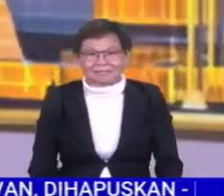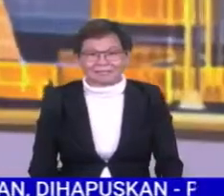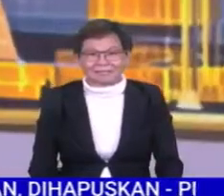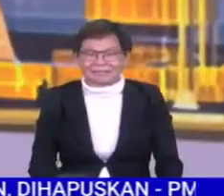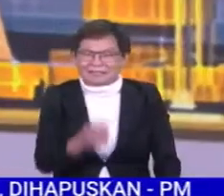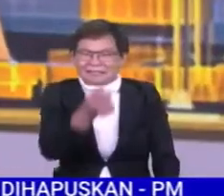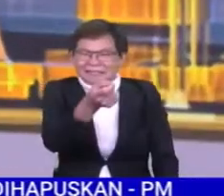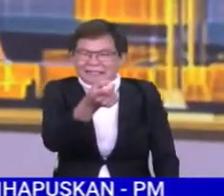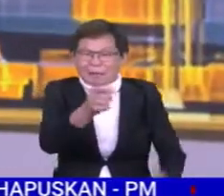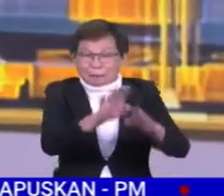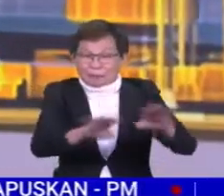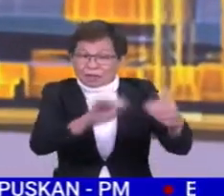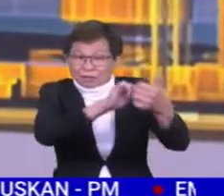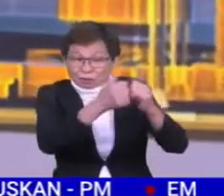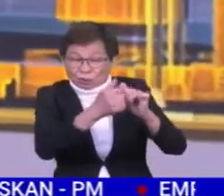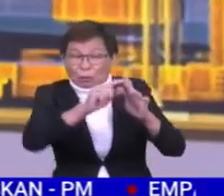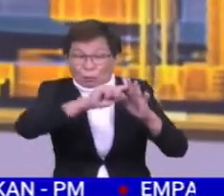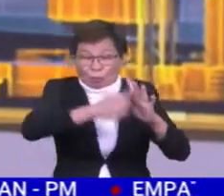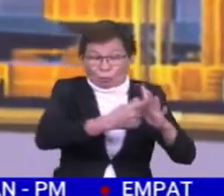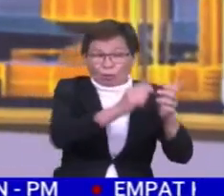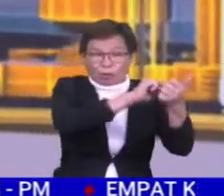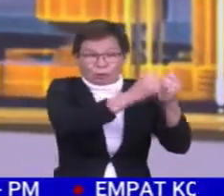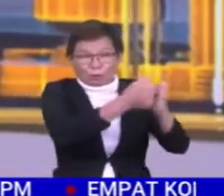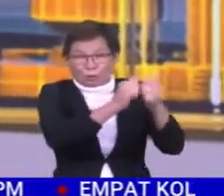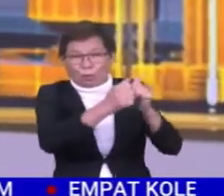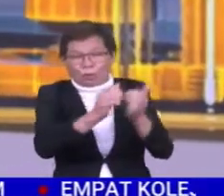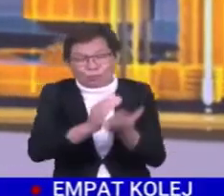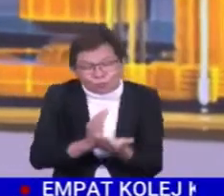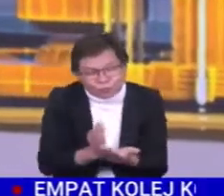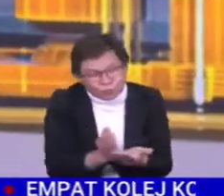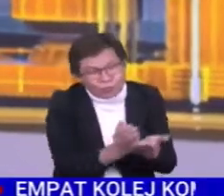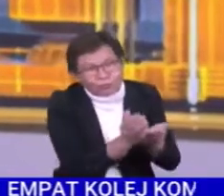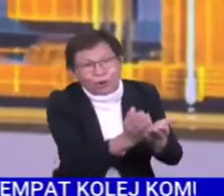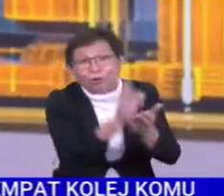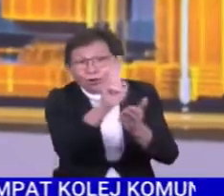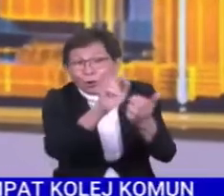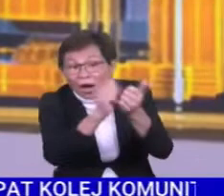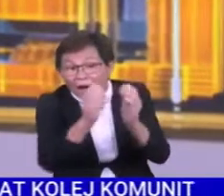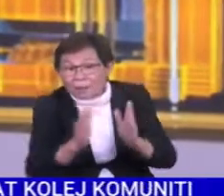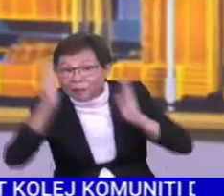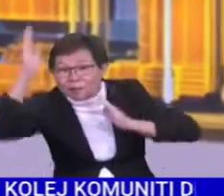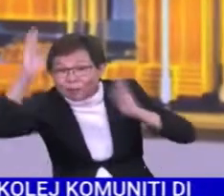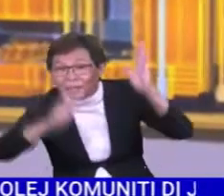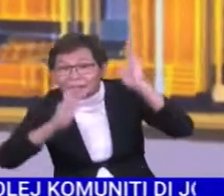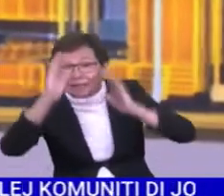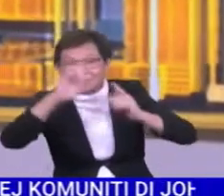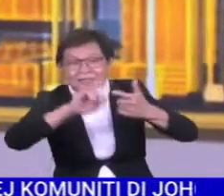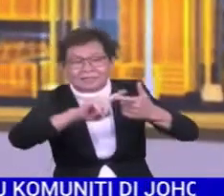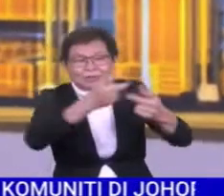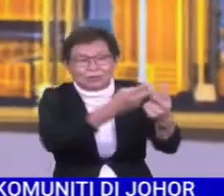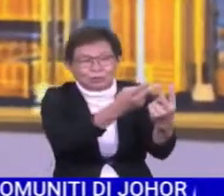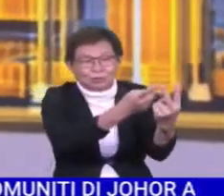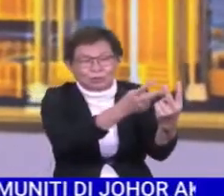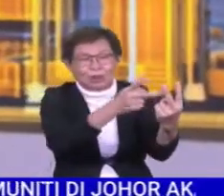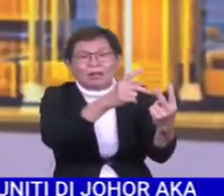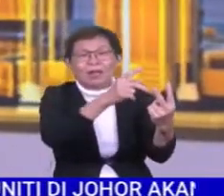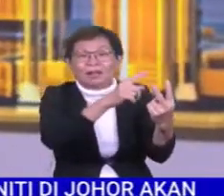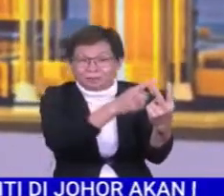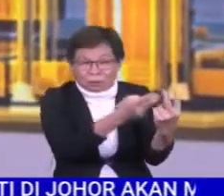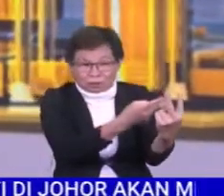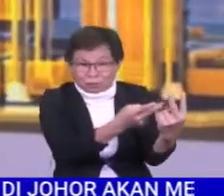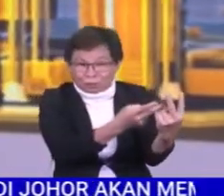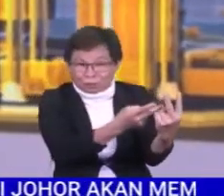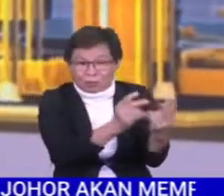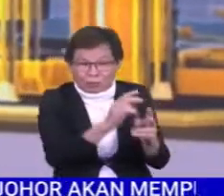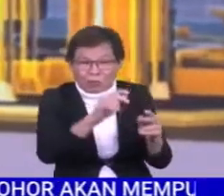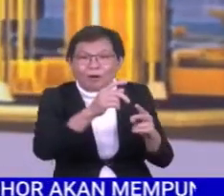hai sedikit perkembangan sukaan dimuliakan dengan sukan pelayaran 2/3 renosa Zein Muhammad Latif dan Khairunisa bin Muhammad